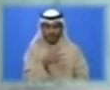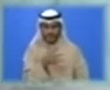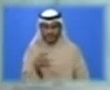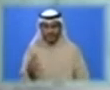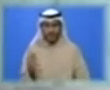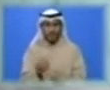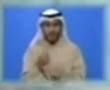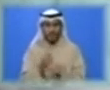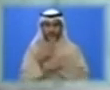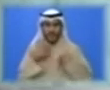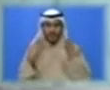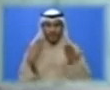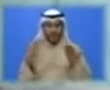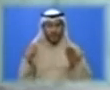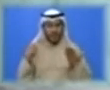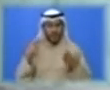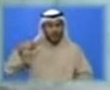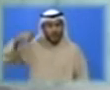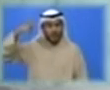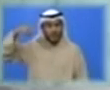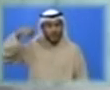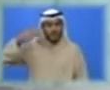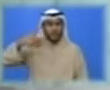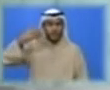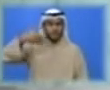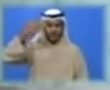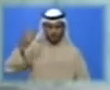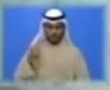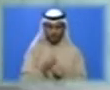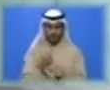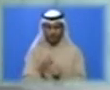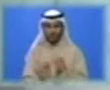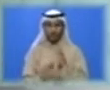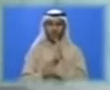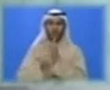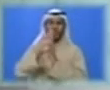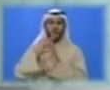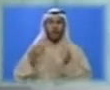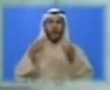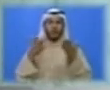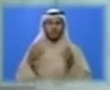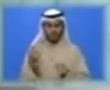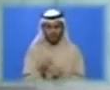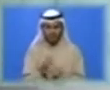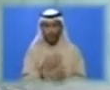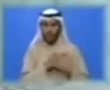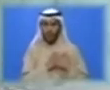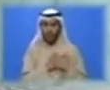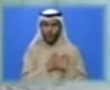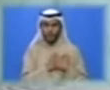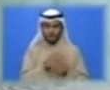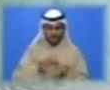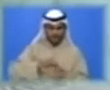الصغر فهو يصبح شخص إيجابي، شخص معطاء، شخص محب للمحيط